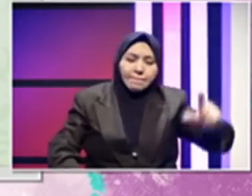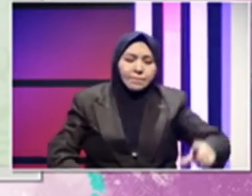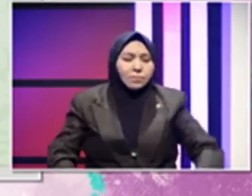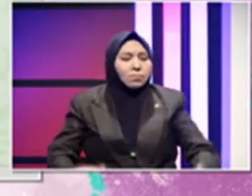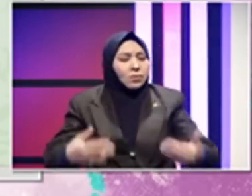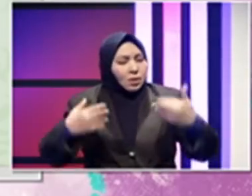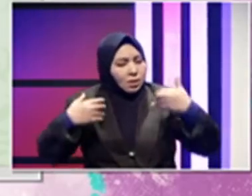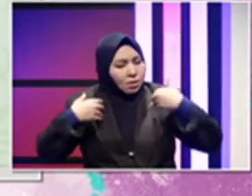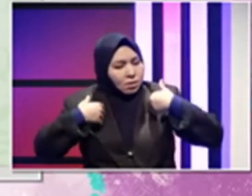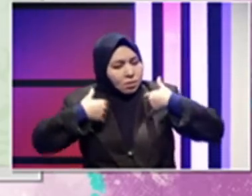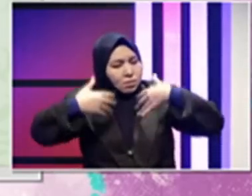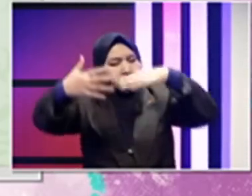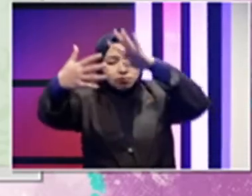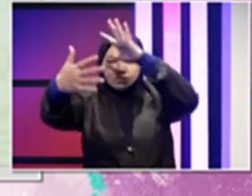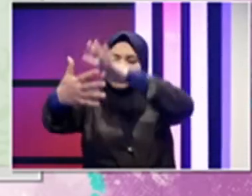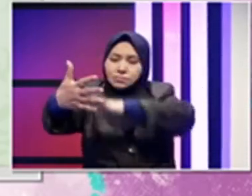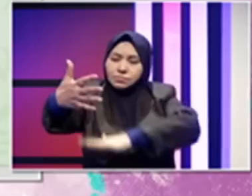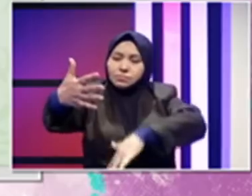ثمرات